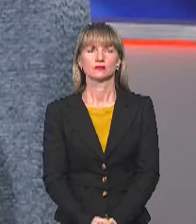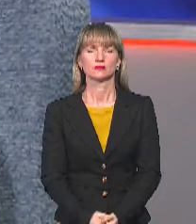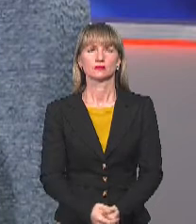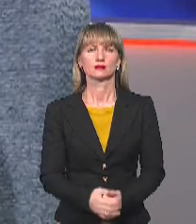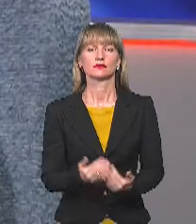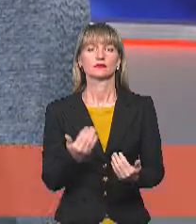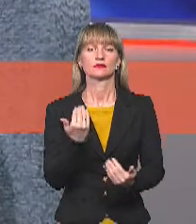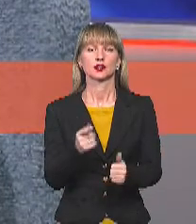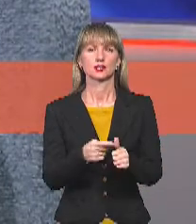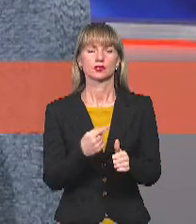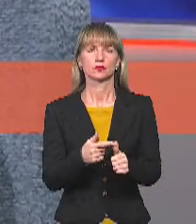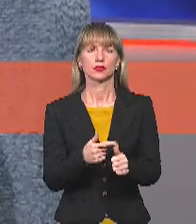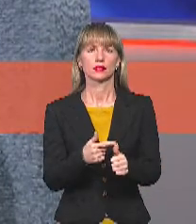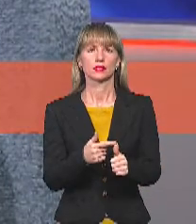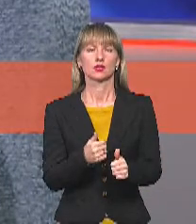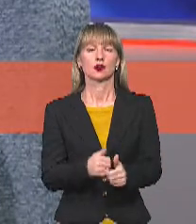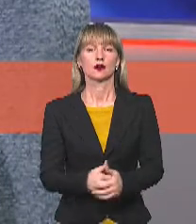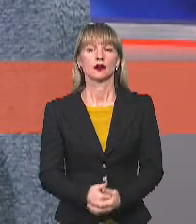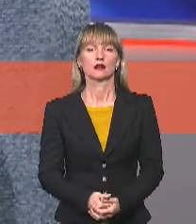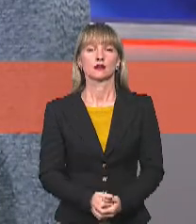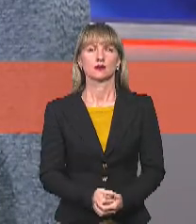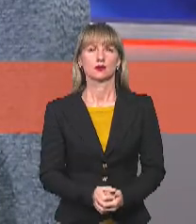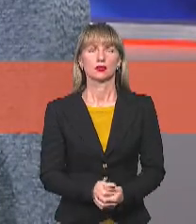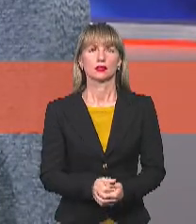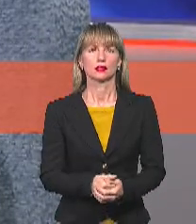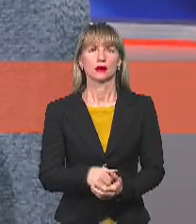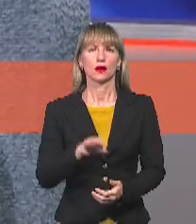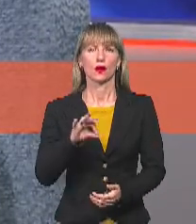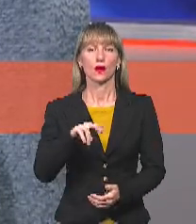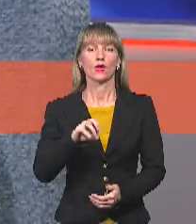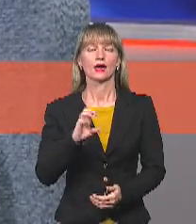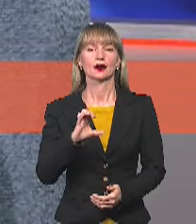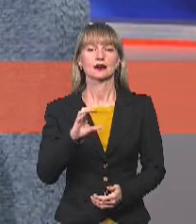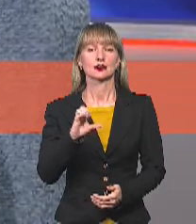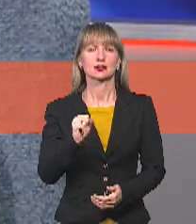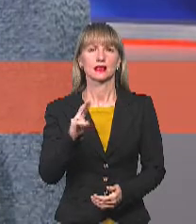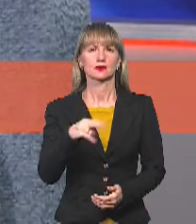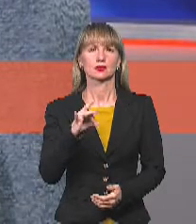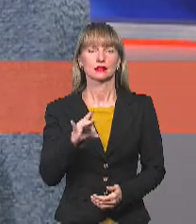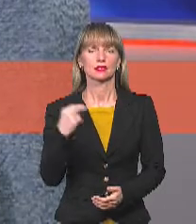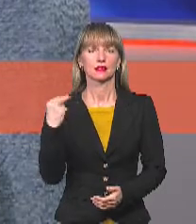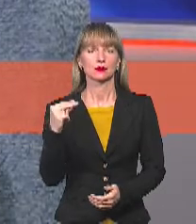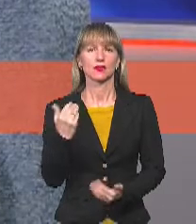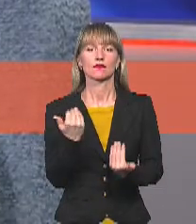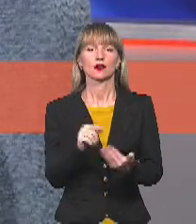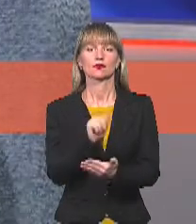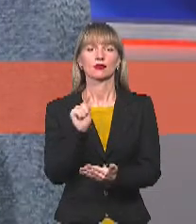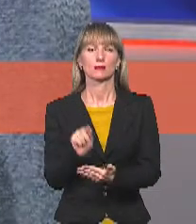Представтесь, будь ласка. Так, слышу. Представтесь. Олександр, Запорожжя. Дякую. Ваше питання, пане